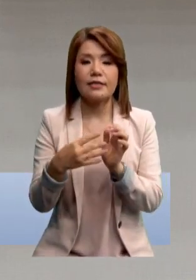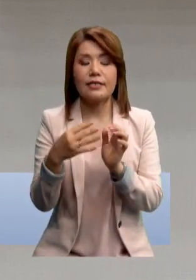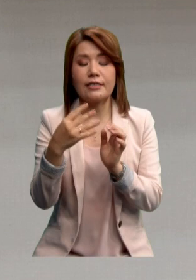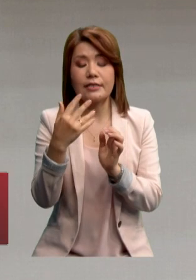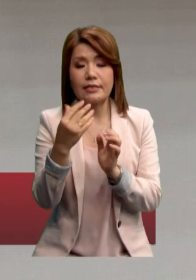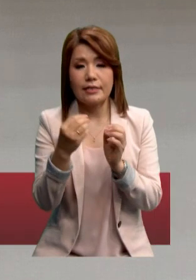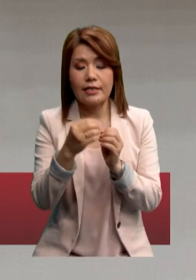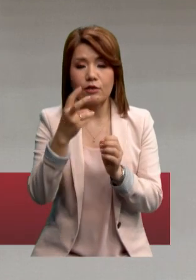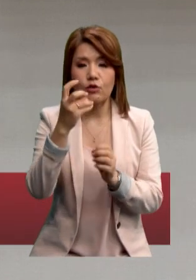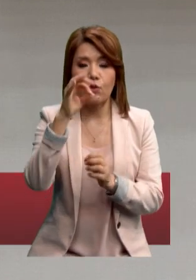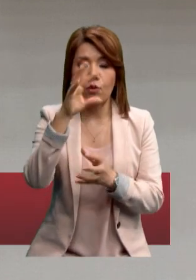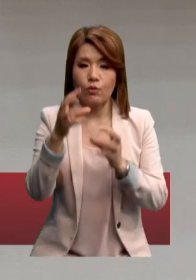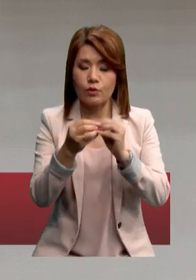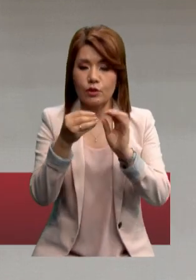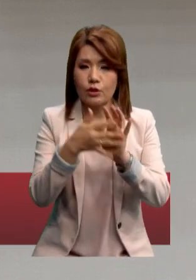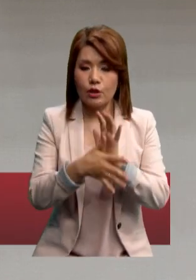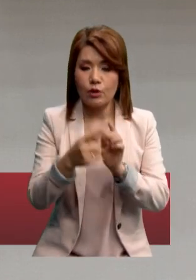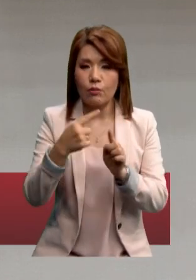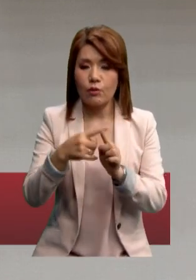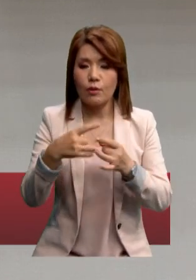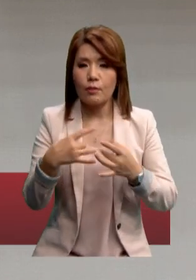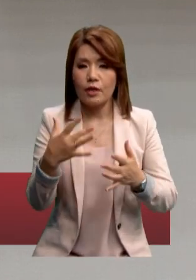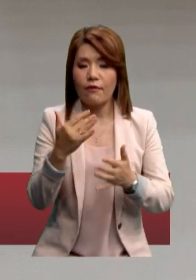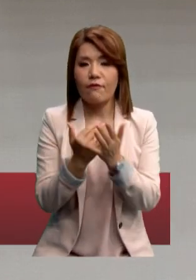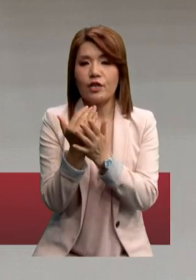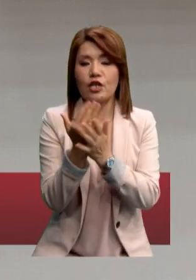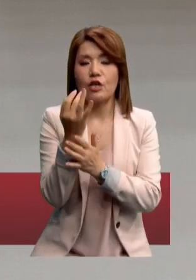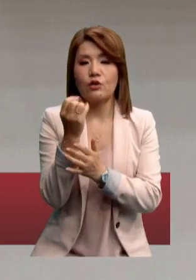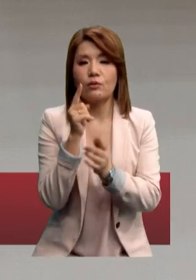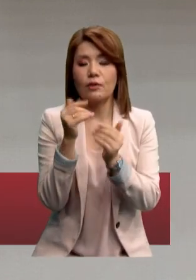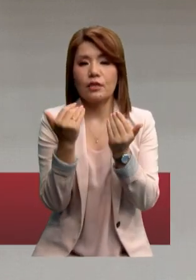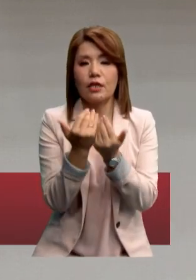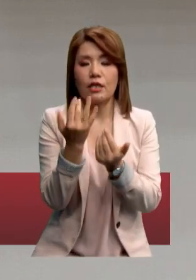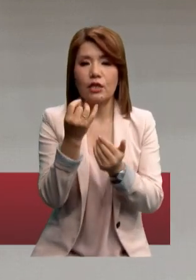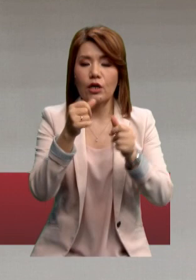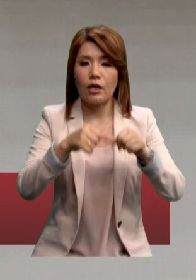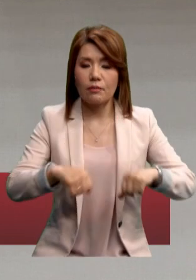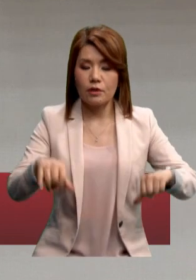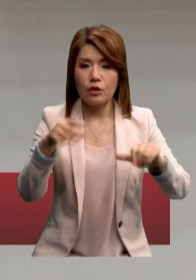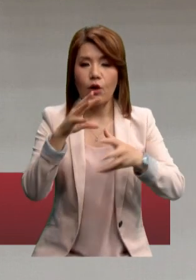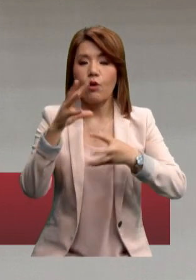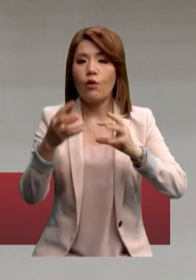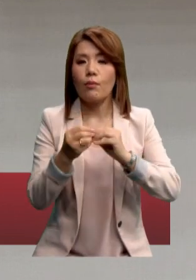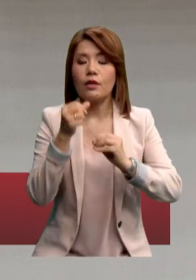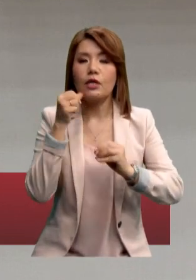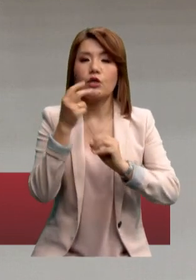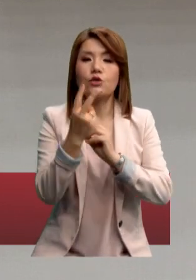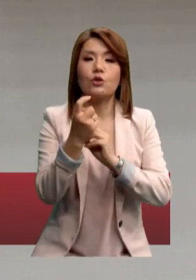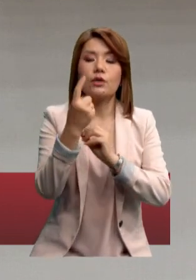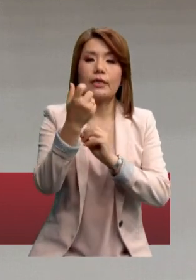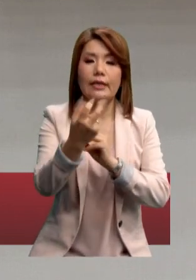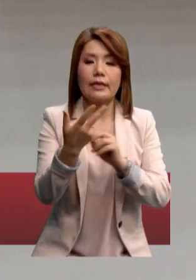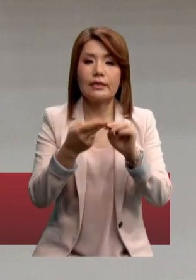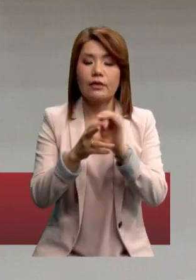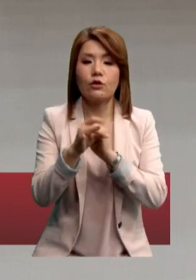от общего объема расходов. Это без учета мероприятий Высшей аудиторской палаты и ревизионных комиссий. По итогам прошлого года 113 сотрудников